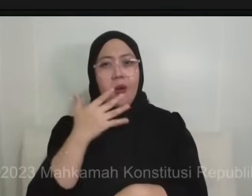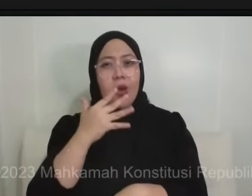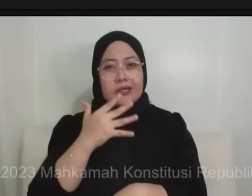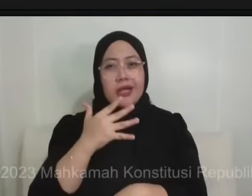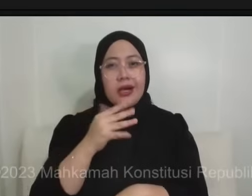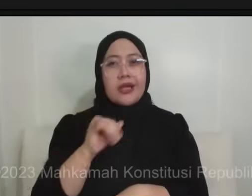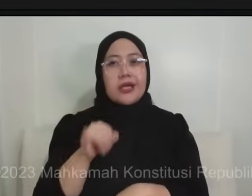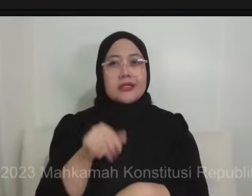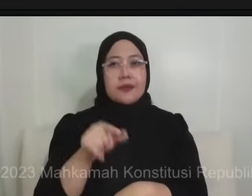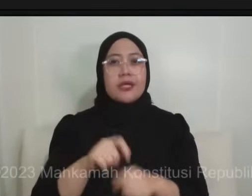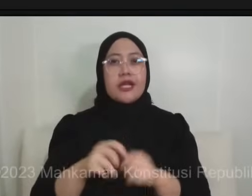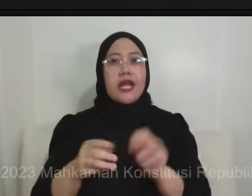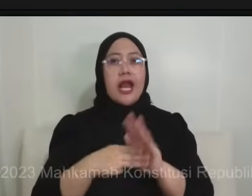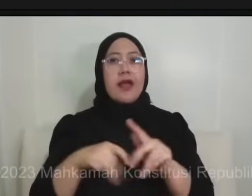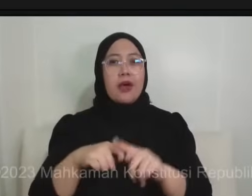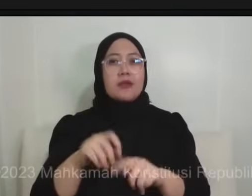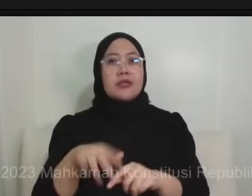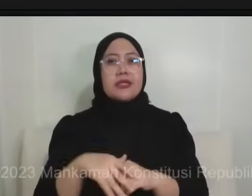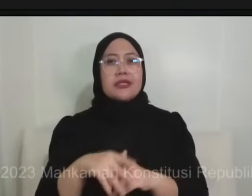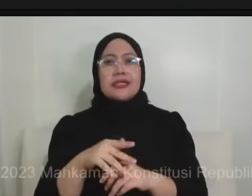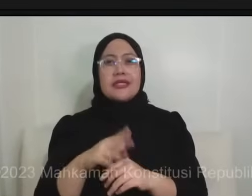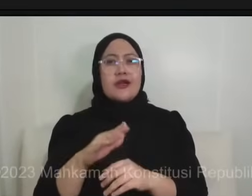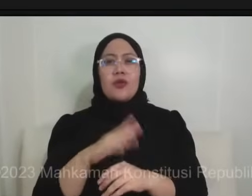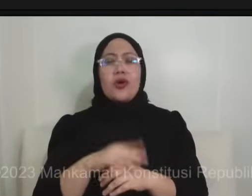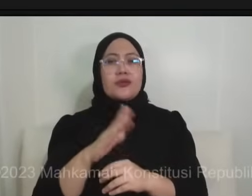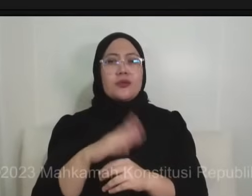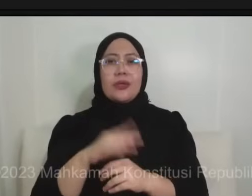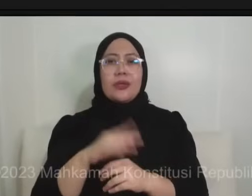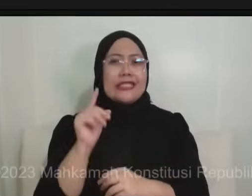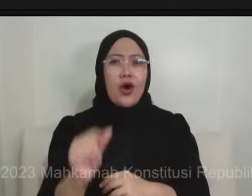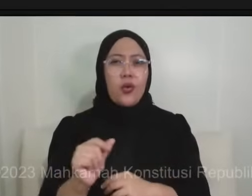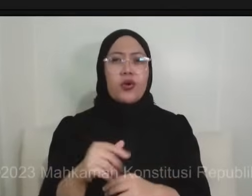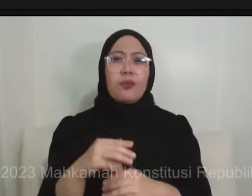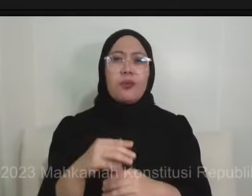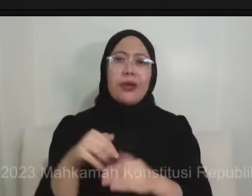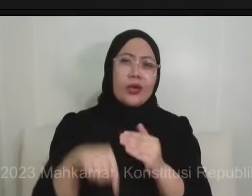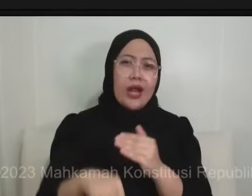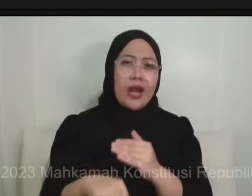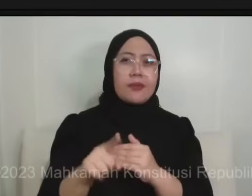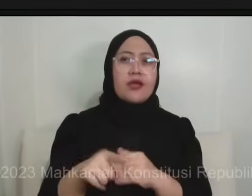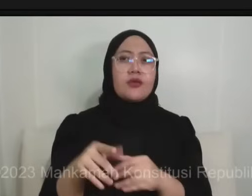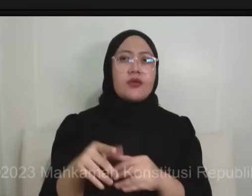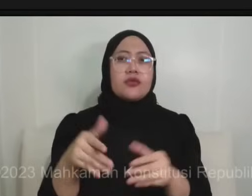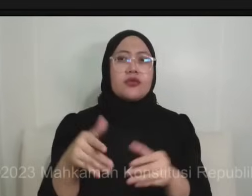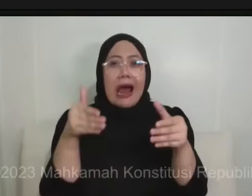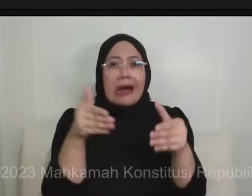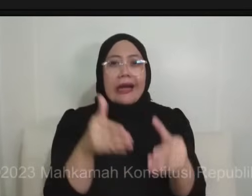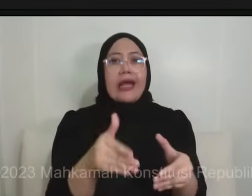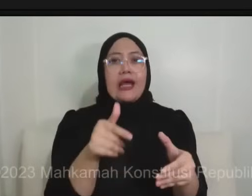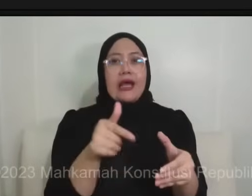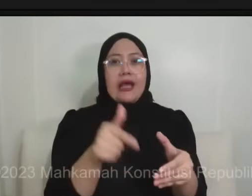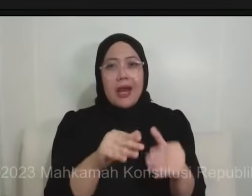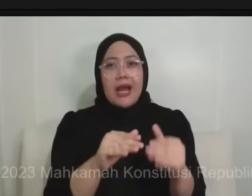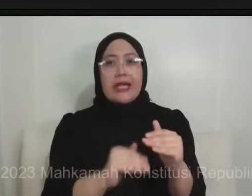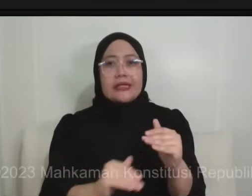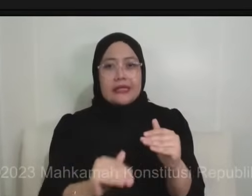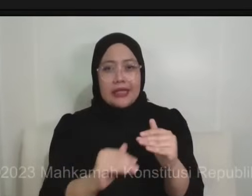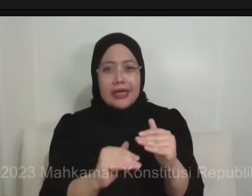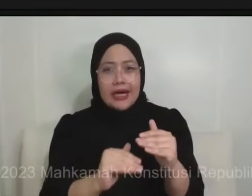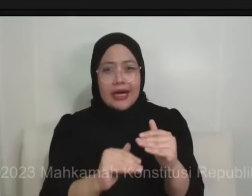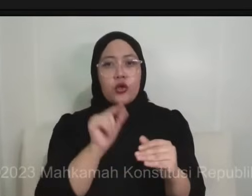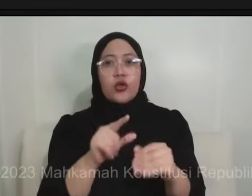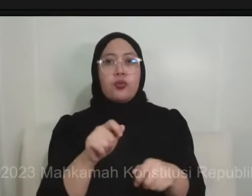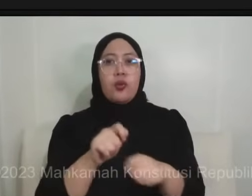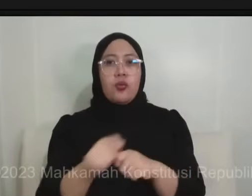mahkamah masuk sangat jauh dan begitu dalam kepada salah satu dimensi dan area yang paling fundamental bagi